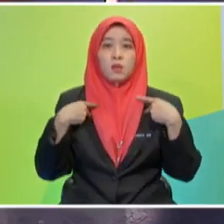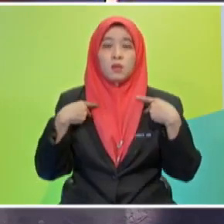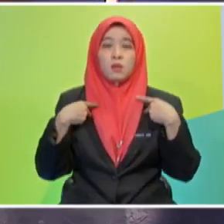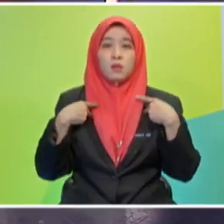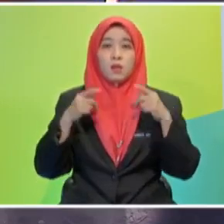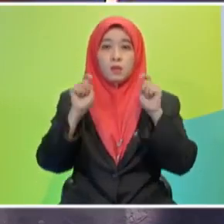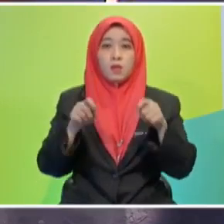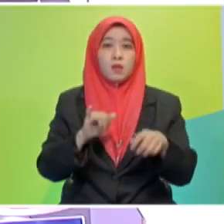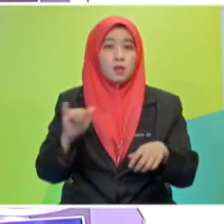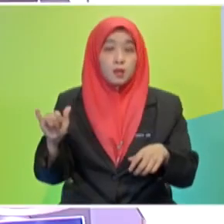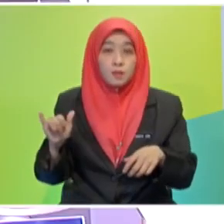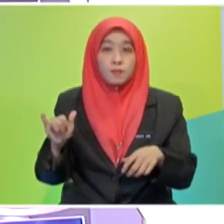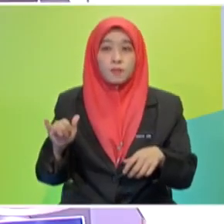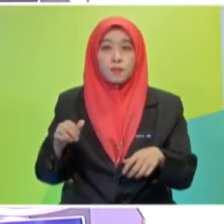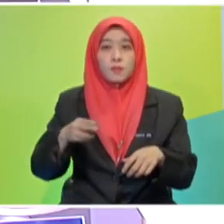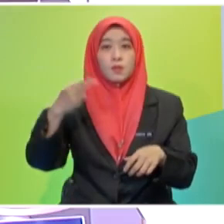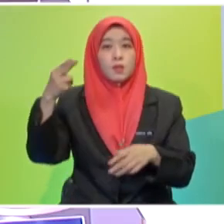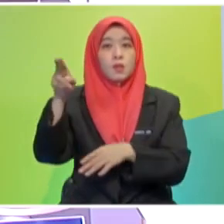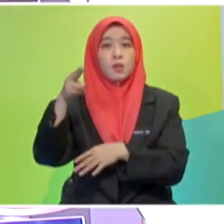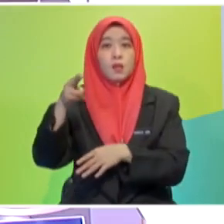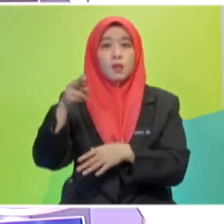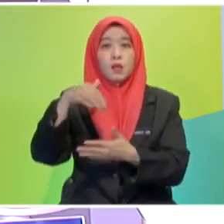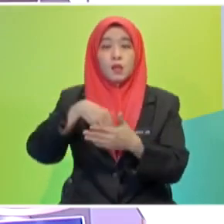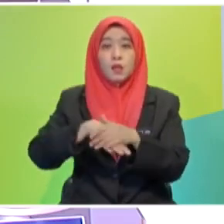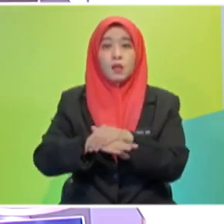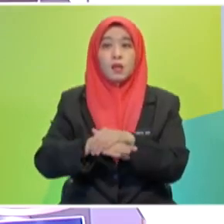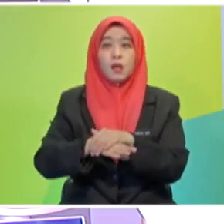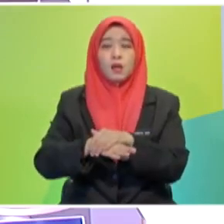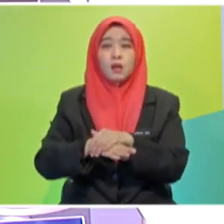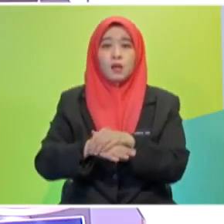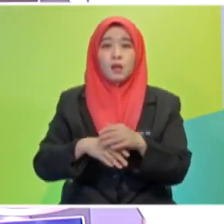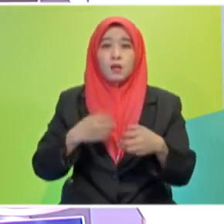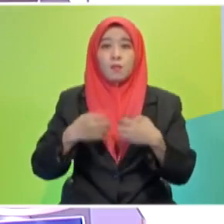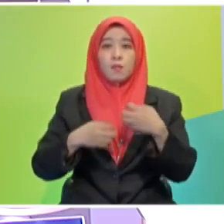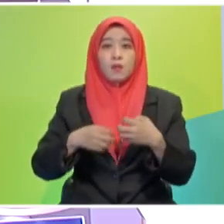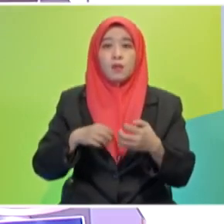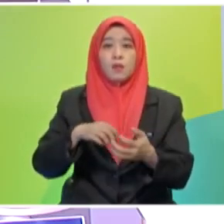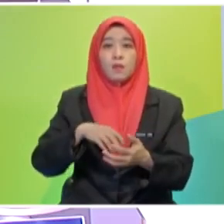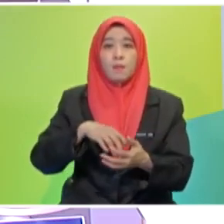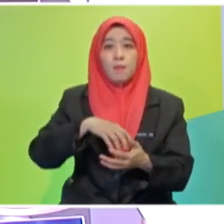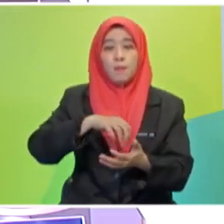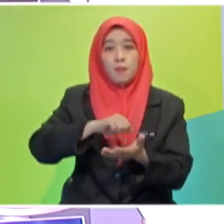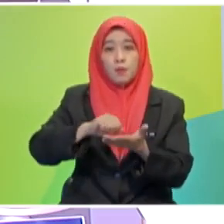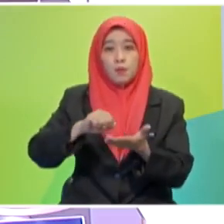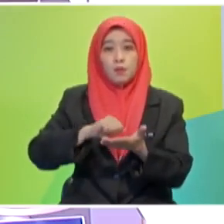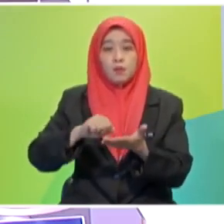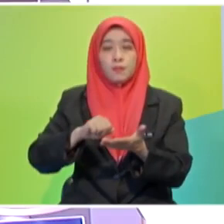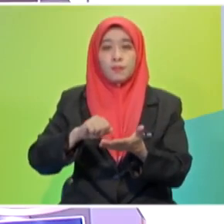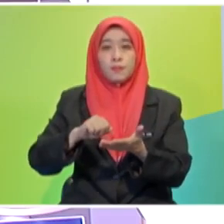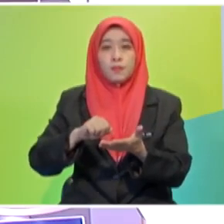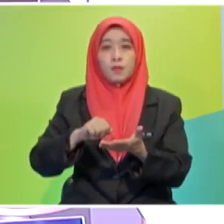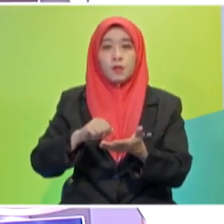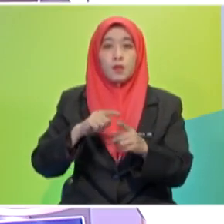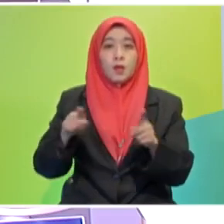semestinya. Sebenarnya dalam mesin basuh pun ada juga sensor menyukat ketinggian air tu, tapi juga tak masuk dalam ni. Yang kita selalu guna